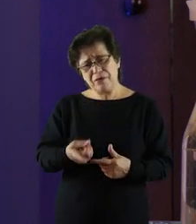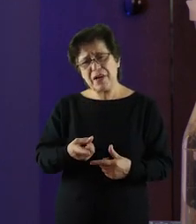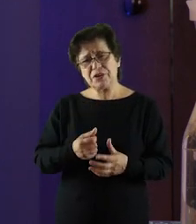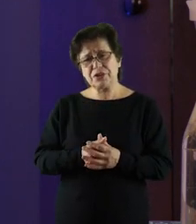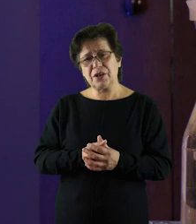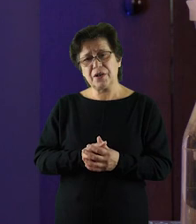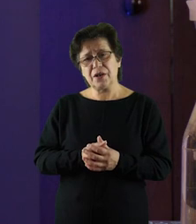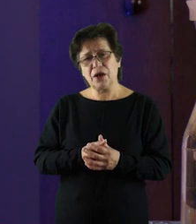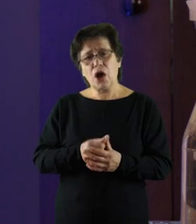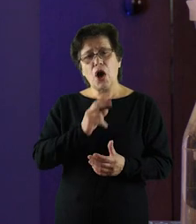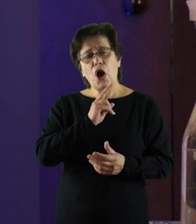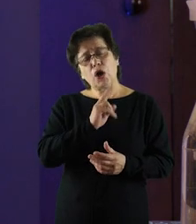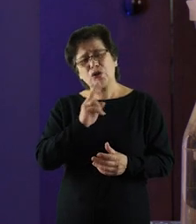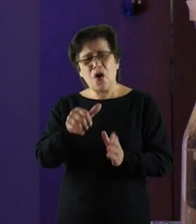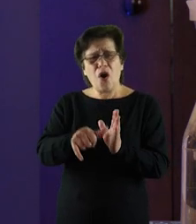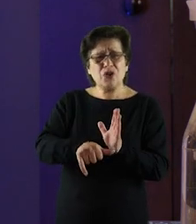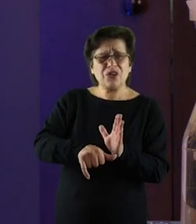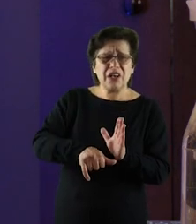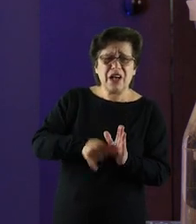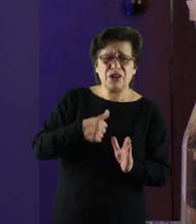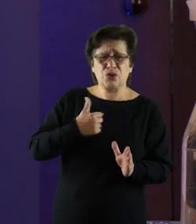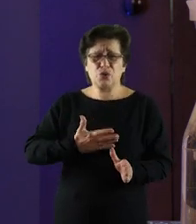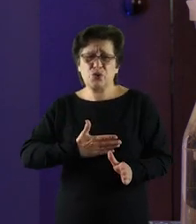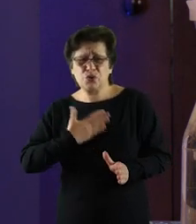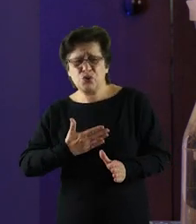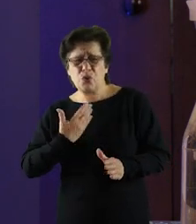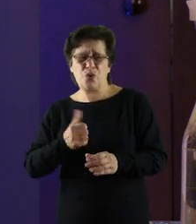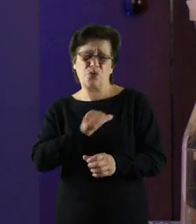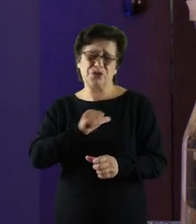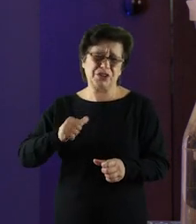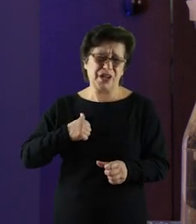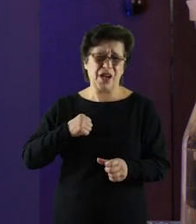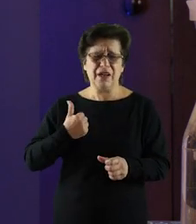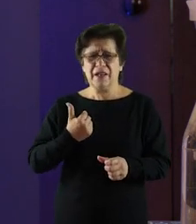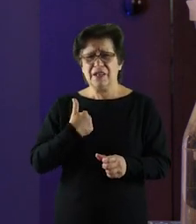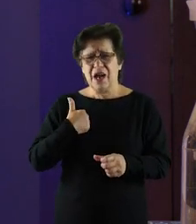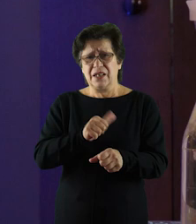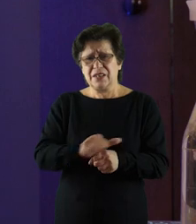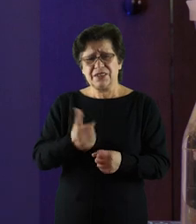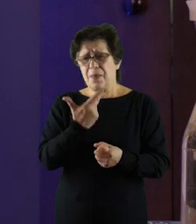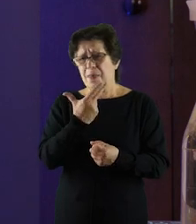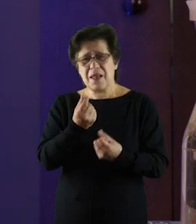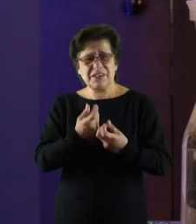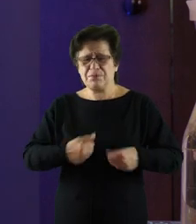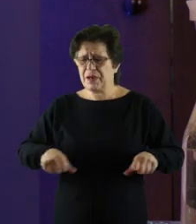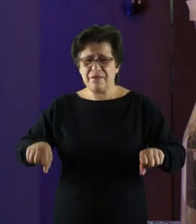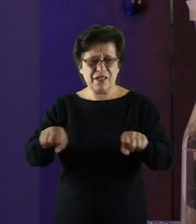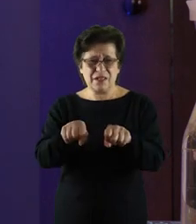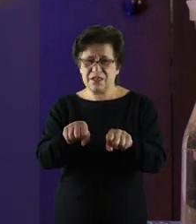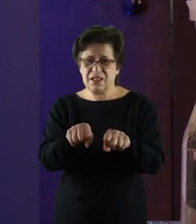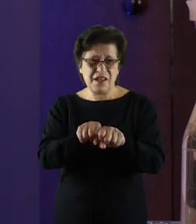podnieście ręce. Kto choć raz w klasie poczuł, że jest niesprawiedliwie oceniony przez koleżanki, kolegów? Ja